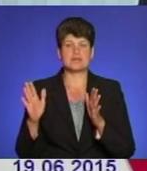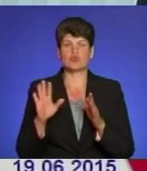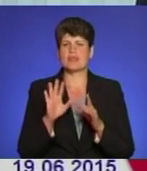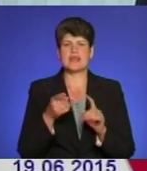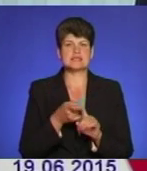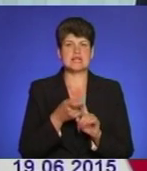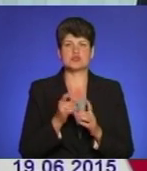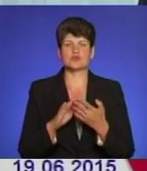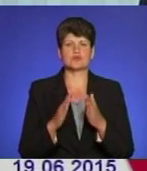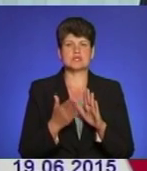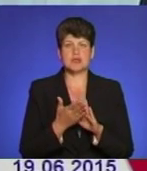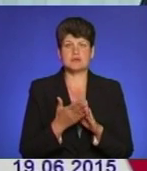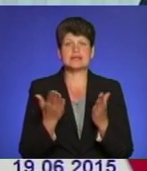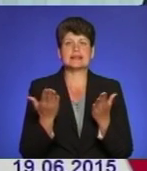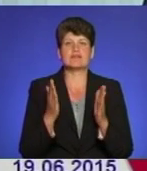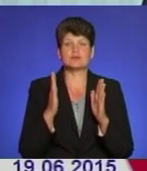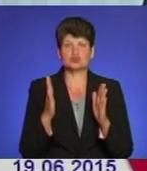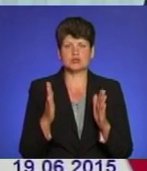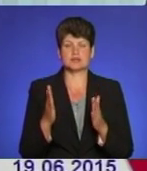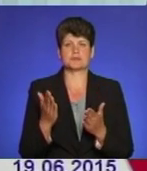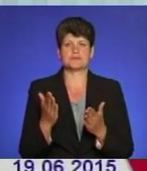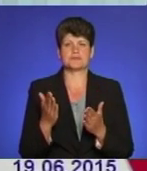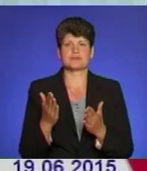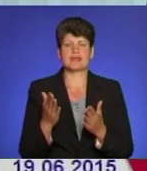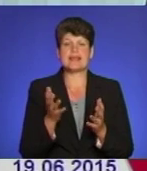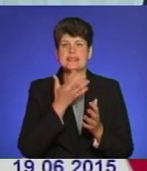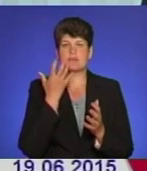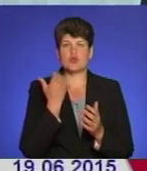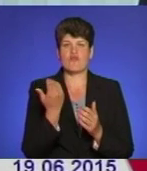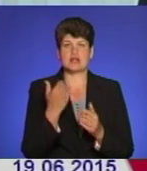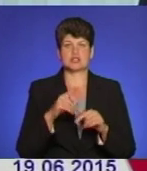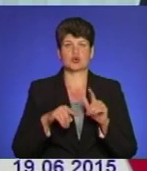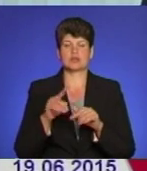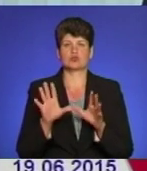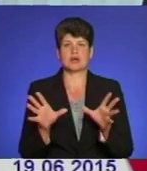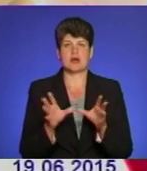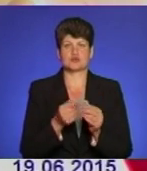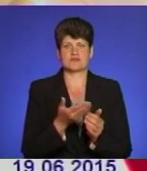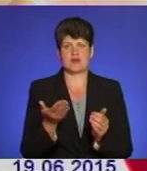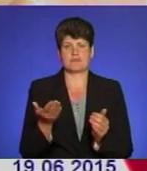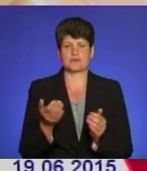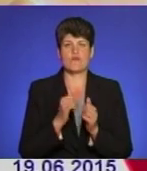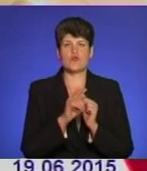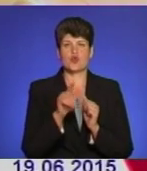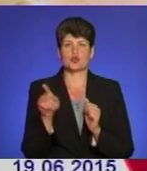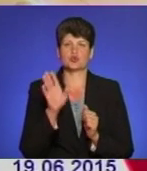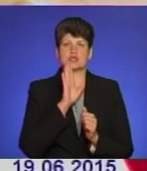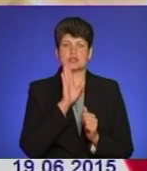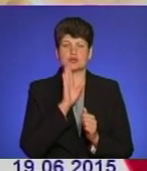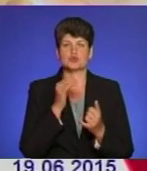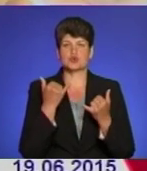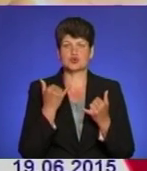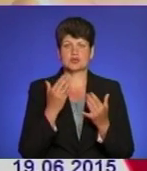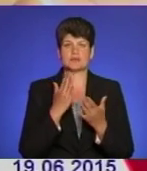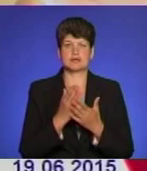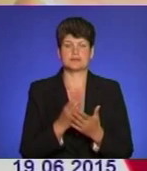від обставин, де ви не будете перебувати, тепло ваших родин буде разом з вами. У кожної жінки, що від сьогодні